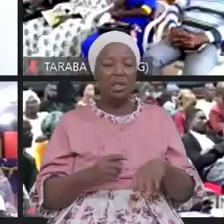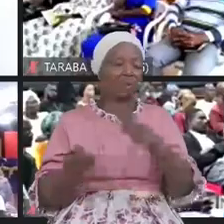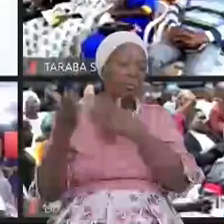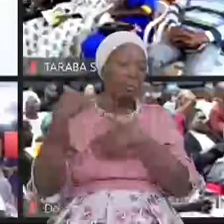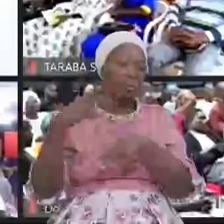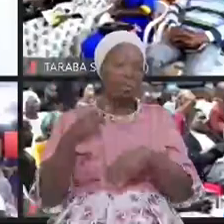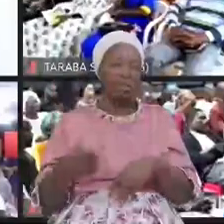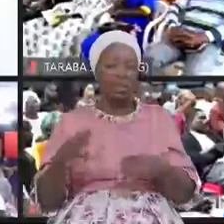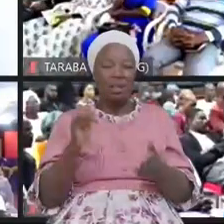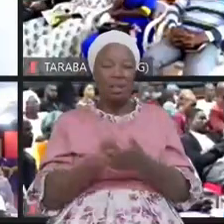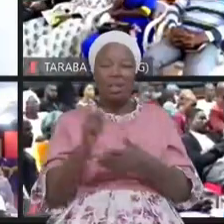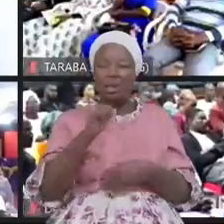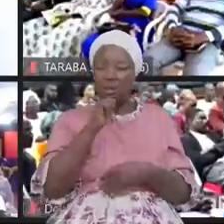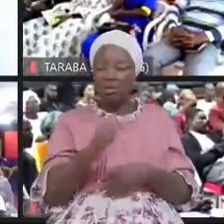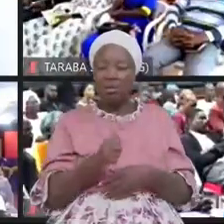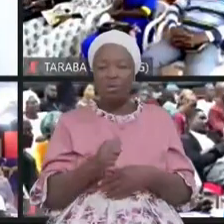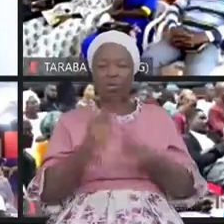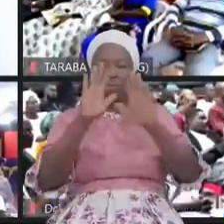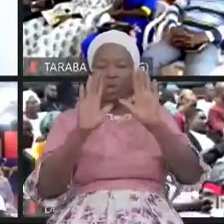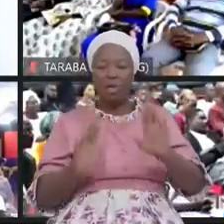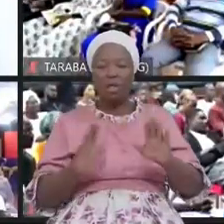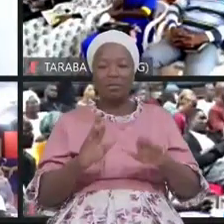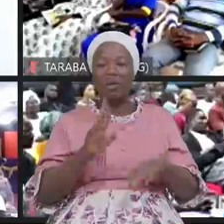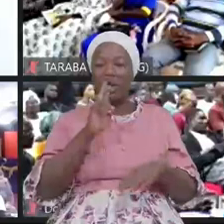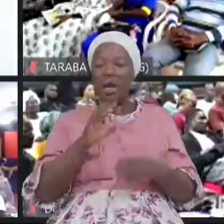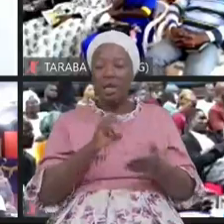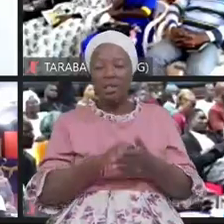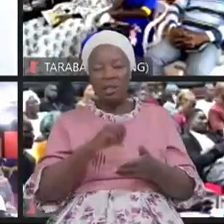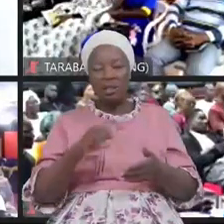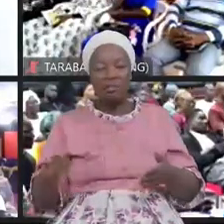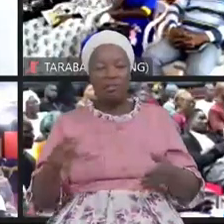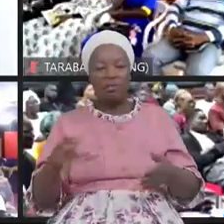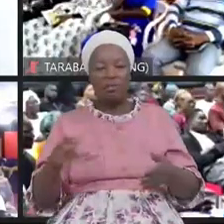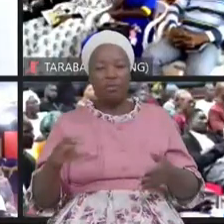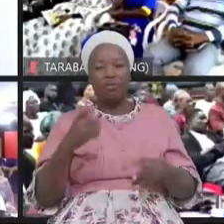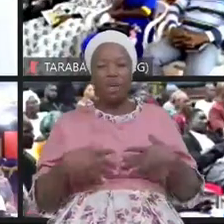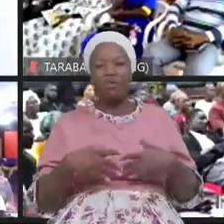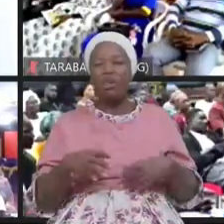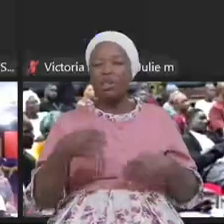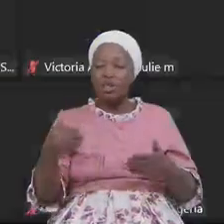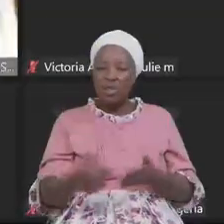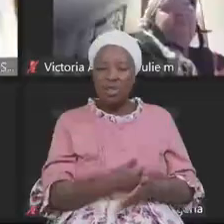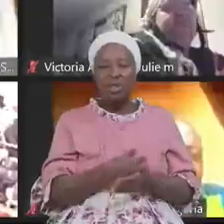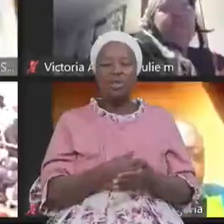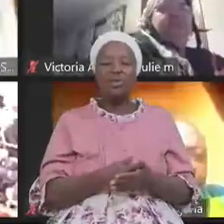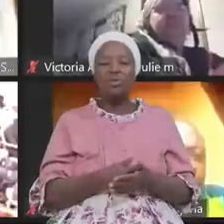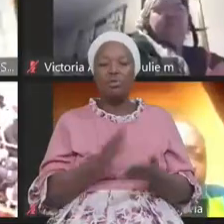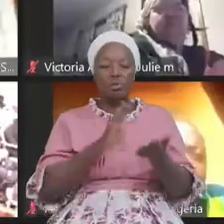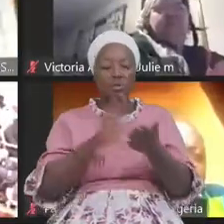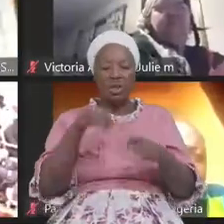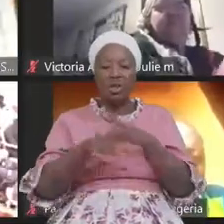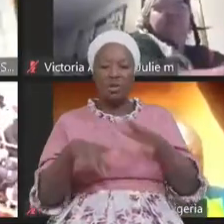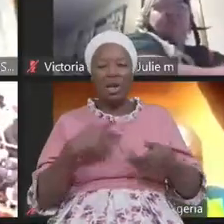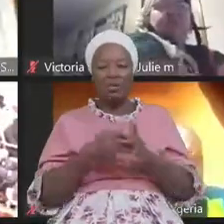qui ne sont pas glorieuses, que soient ensevelies et oubliées. Une nouvelle gloire dans ta vie. Une